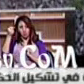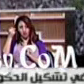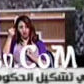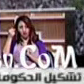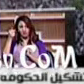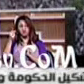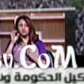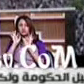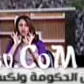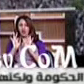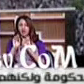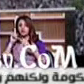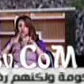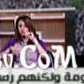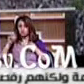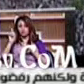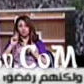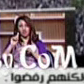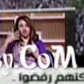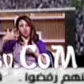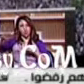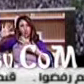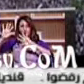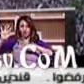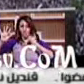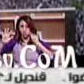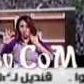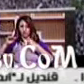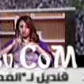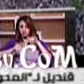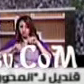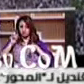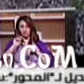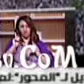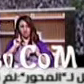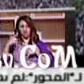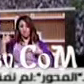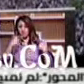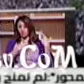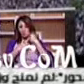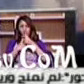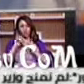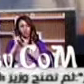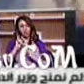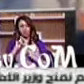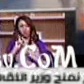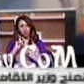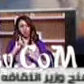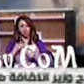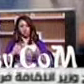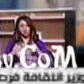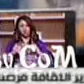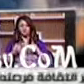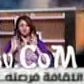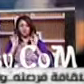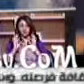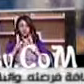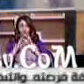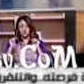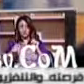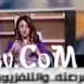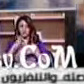هنحمي معارضنا ولن نسمح باللي بقطره دم واحده في هذا الوطن سوف تبنون هذا